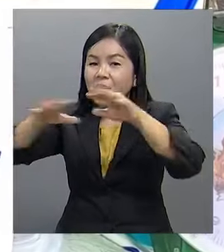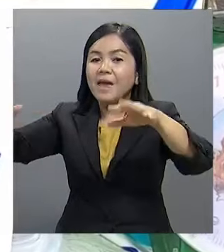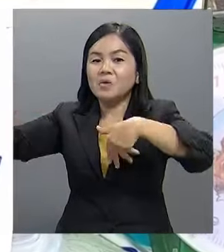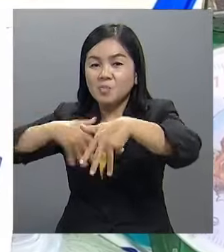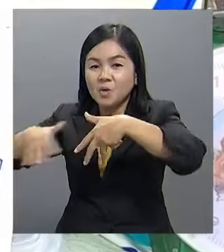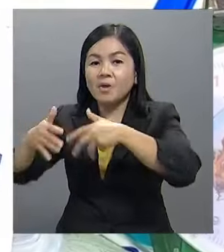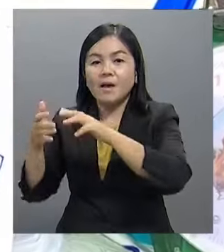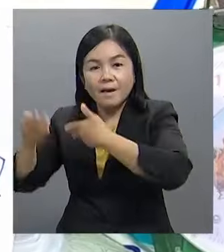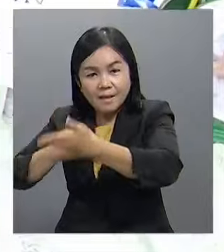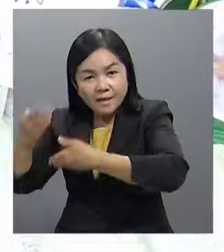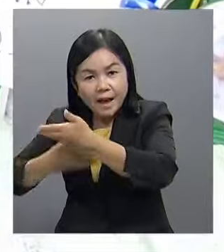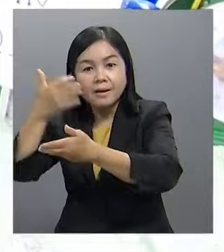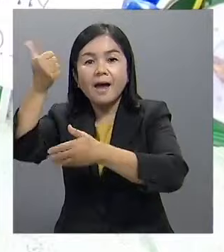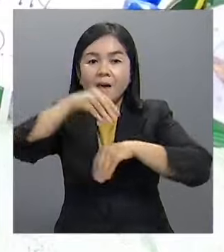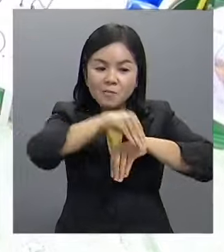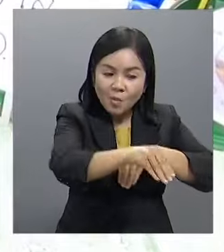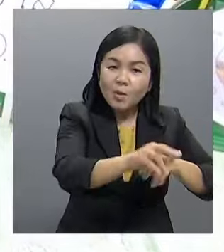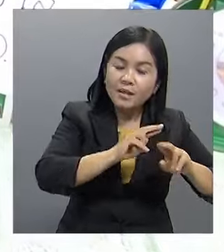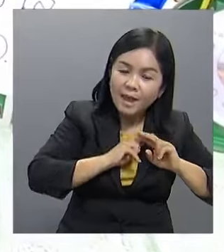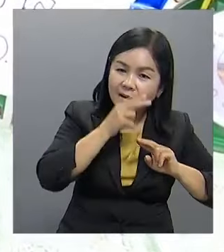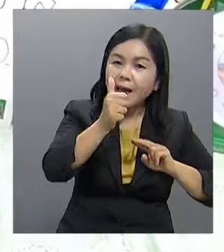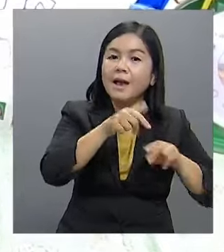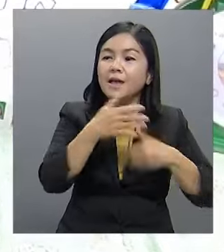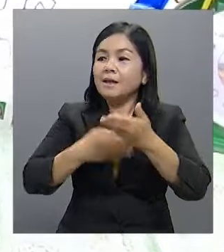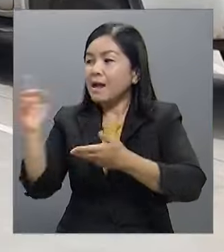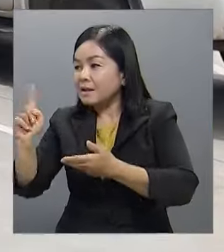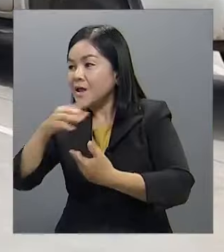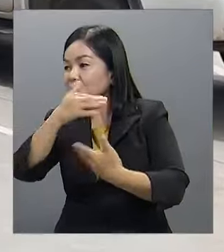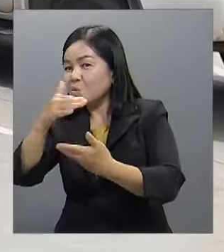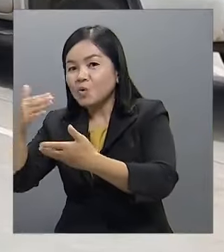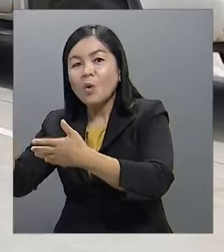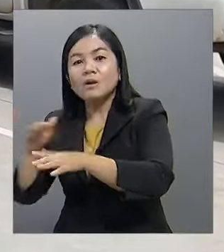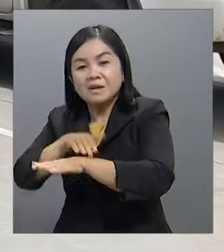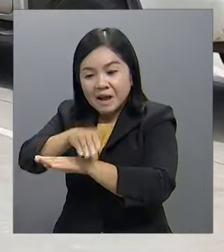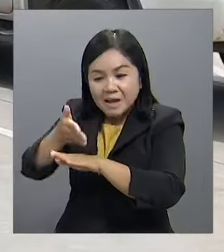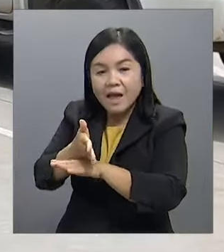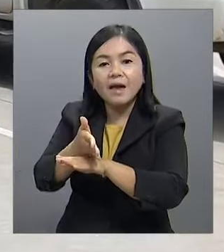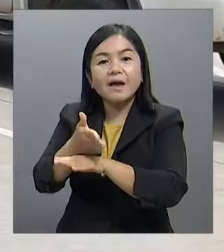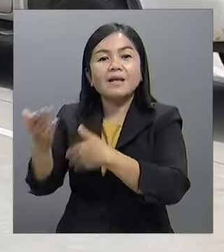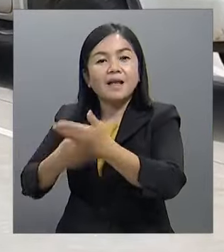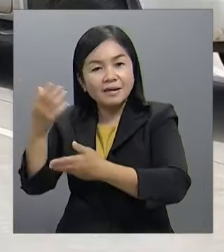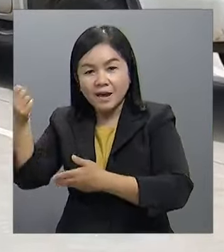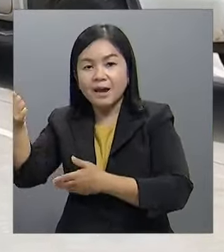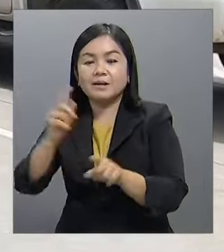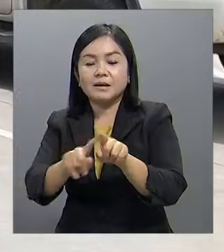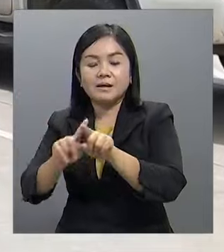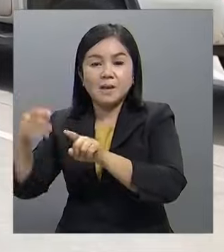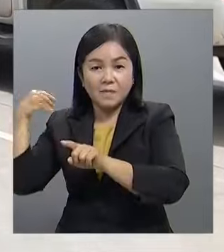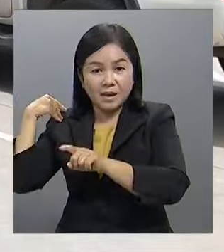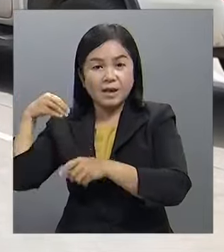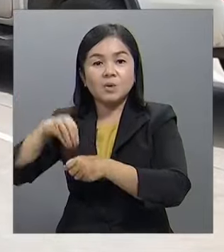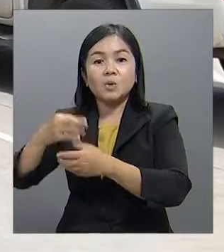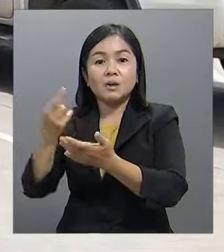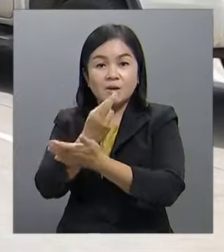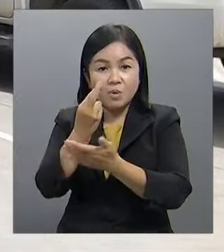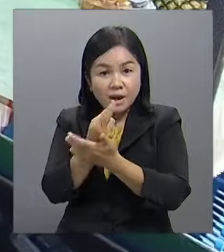าตั้งแต่ปลูกวางแผนการตลาดขายส่งแปรรูปนั้นทำเองได้เลยนะครับซึ่งนอกเหนือจากพื้นที่จังหวัดราชบุรีนะครับจากบ้านค